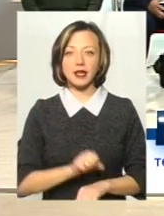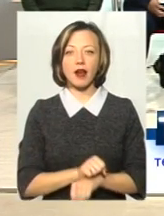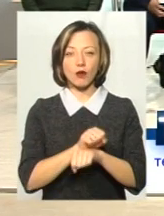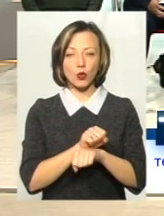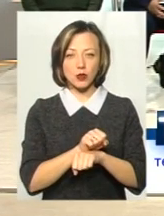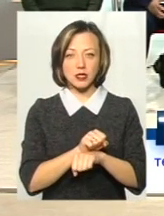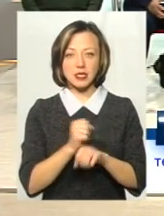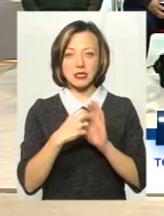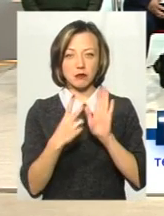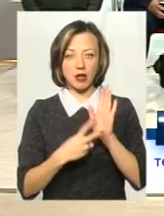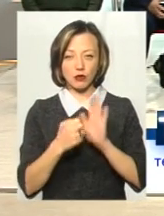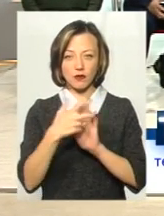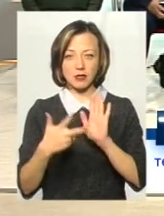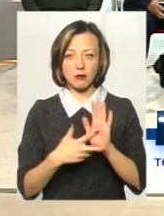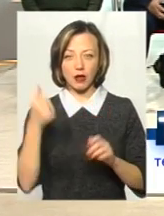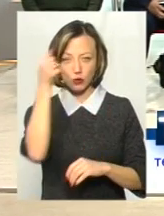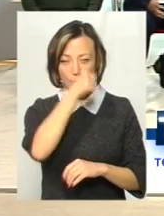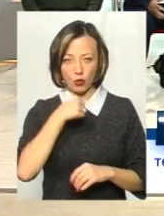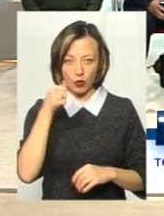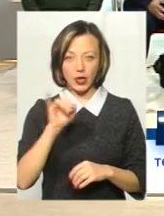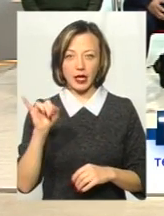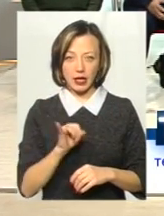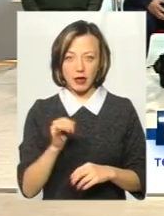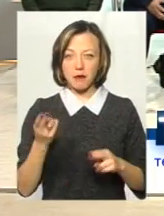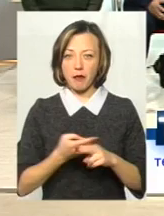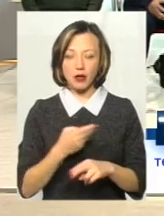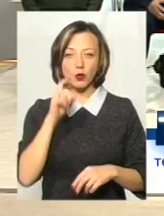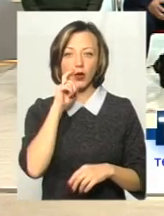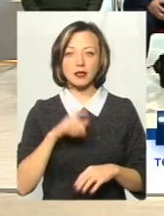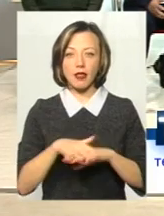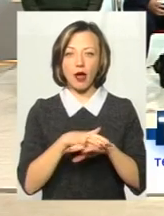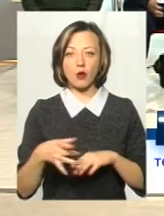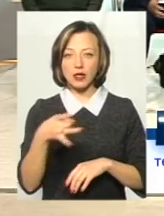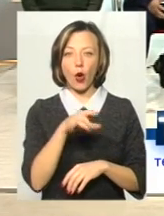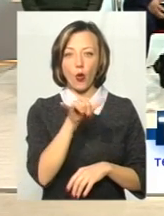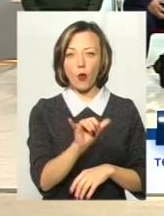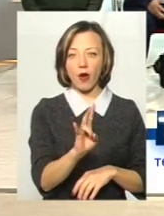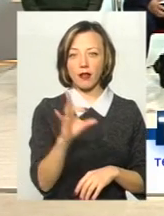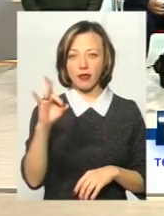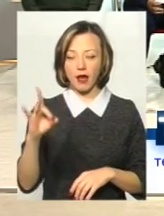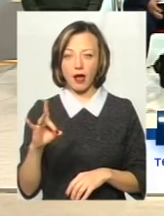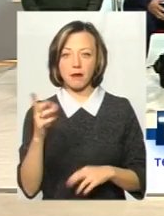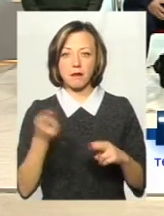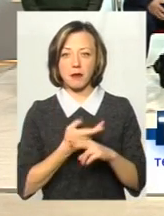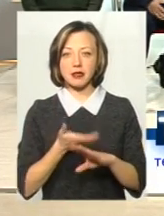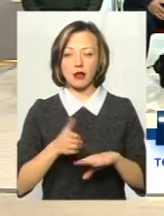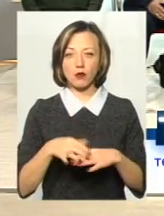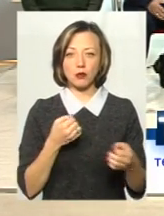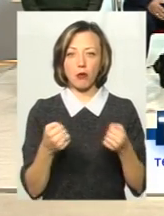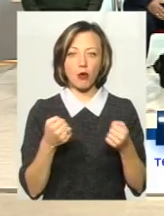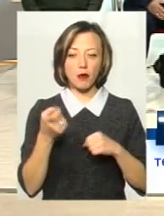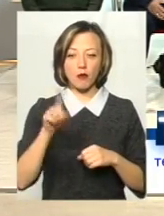революції 17-18 року. І, власне, без Української Народної Республіки, без тяглості боротьби, яку